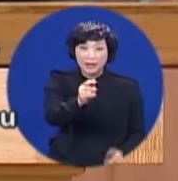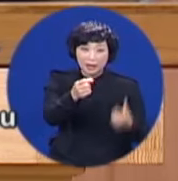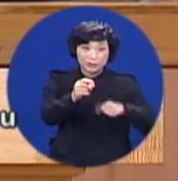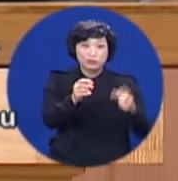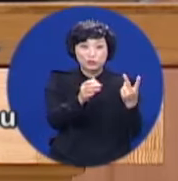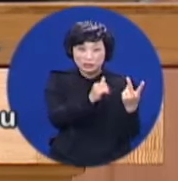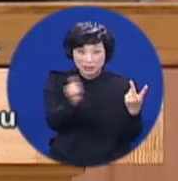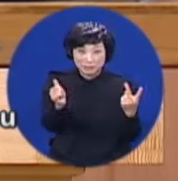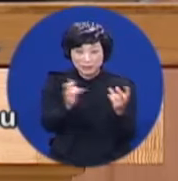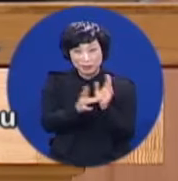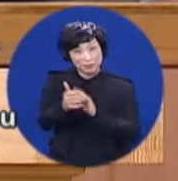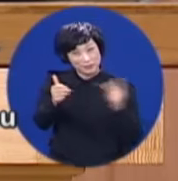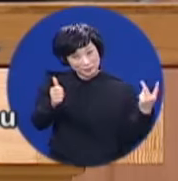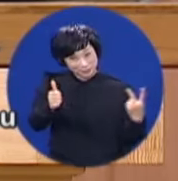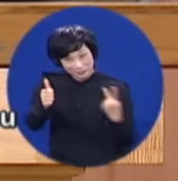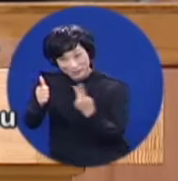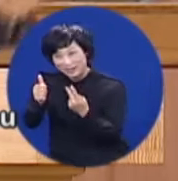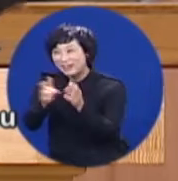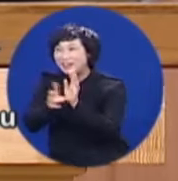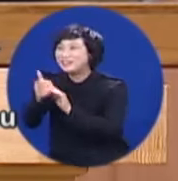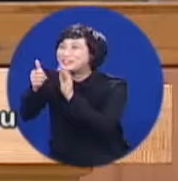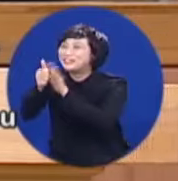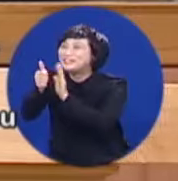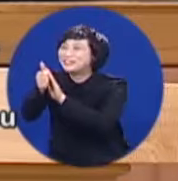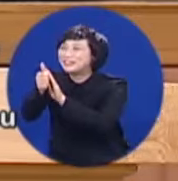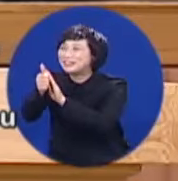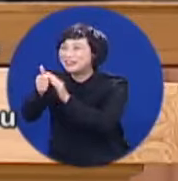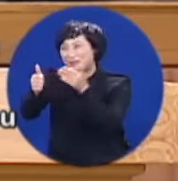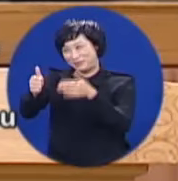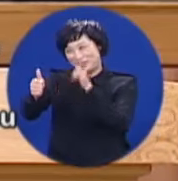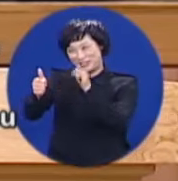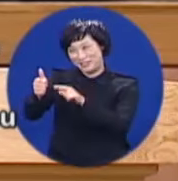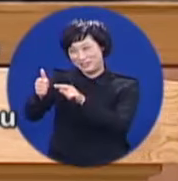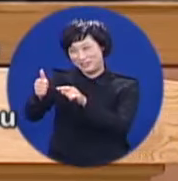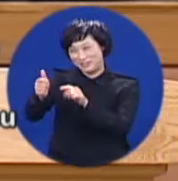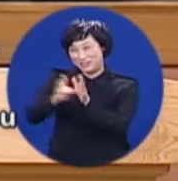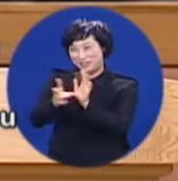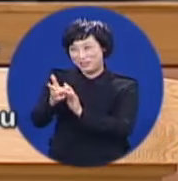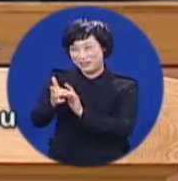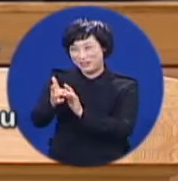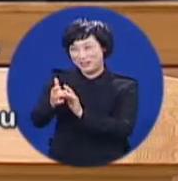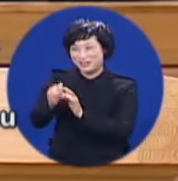예수님께 뭐라고 하냐. 예수님, 그 시온의 짐의 영광,